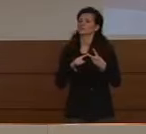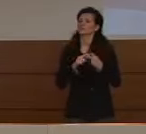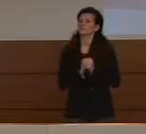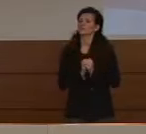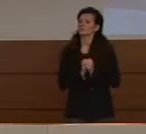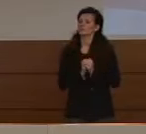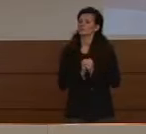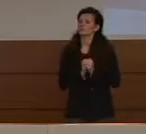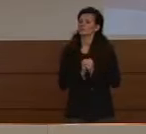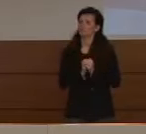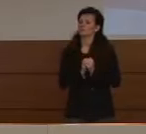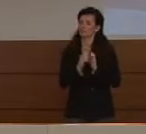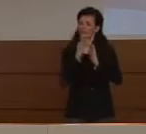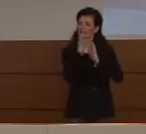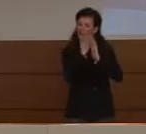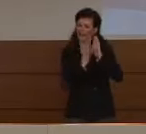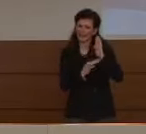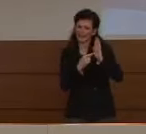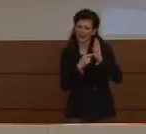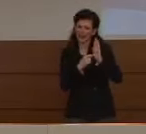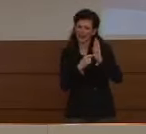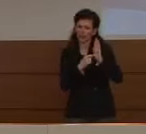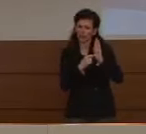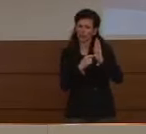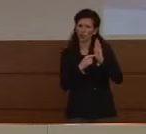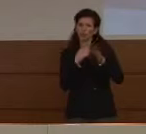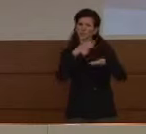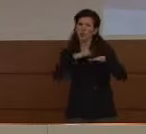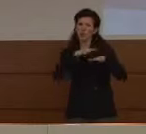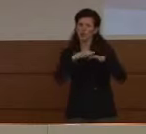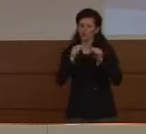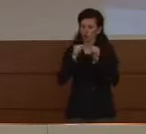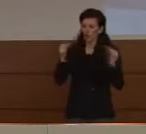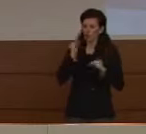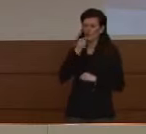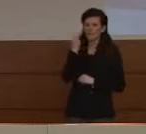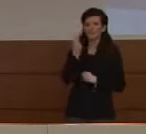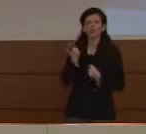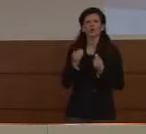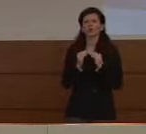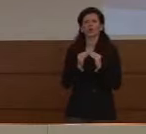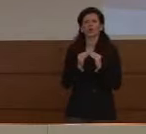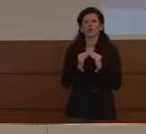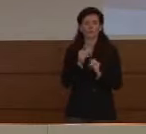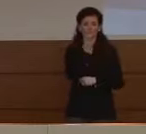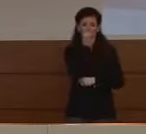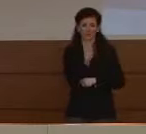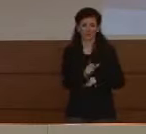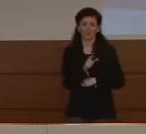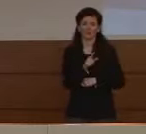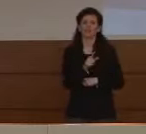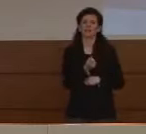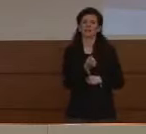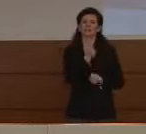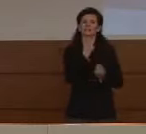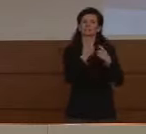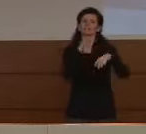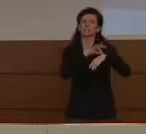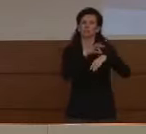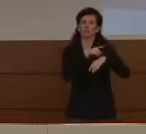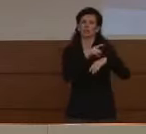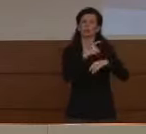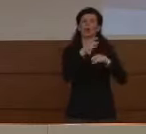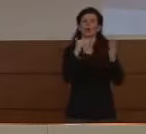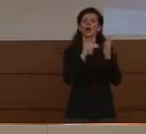con i quali vengono effettuati i tamponi nel senso che ci sono moltissime persone sintomatiche anche con febbre alta in isolamento domiciliare a